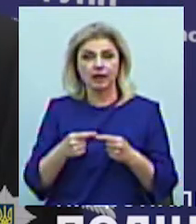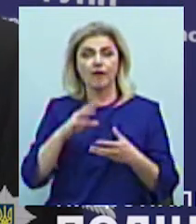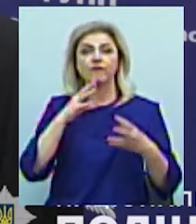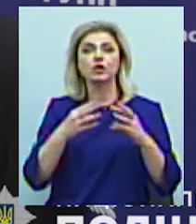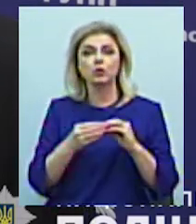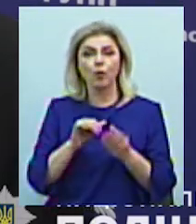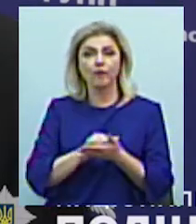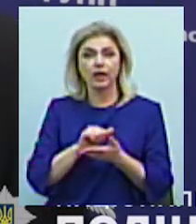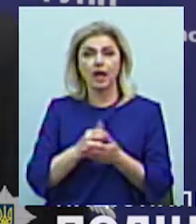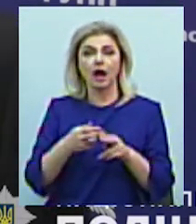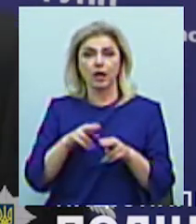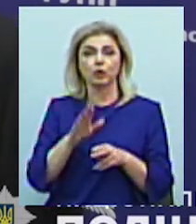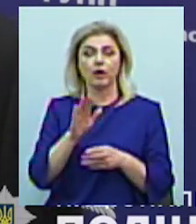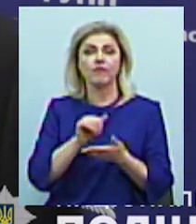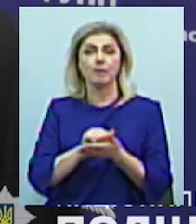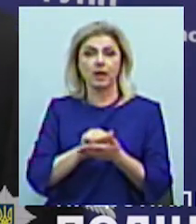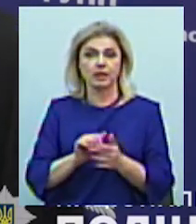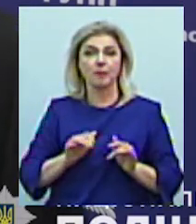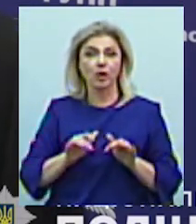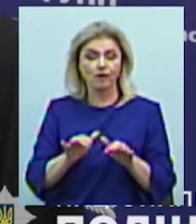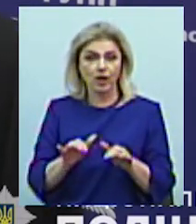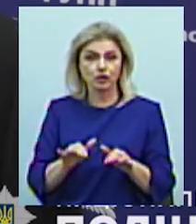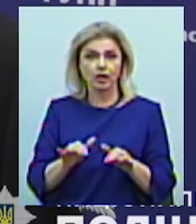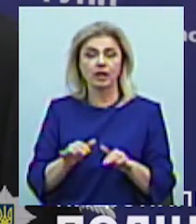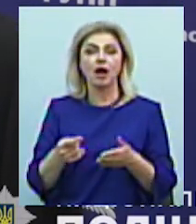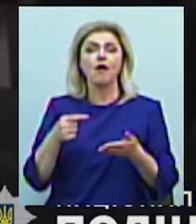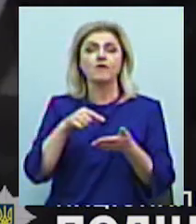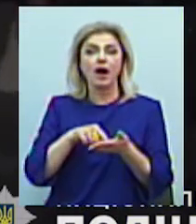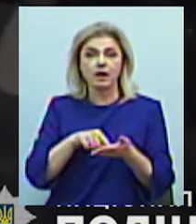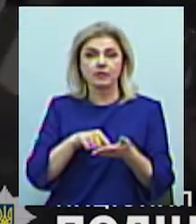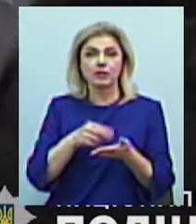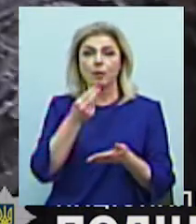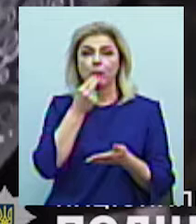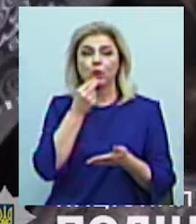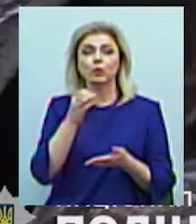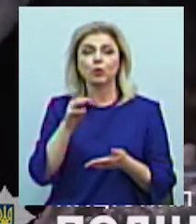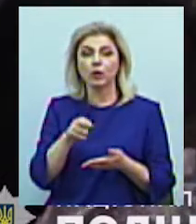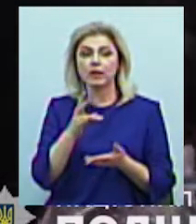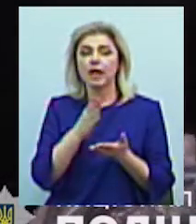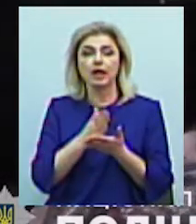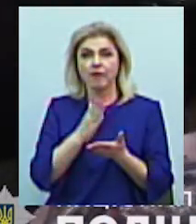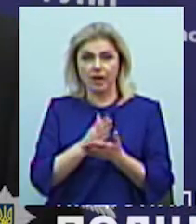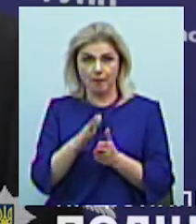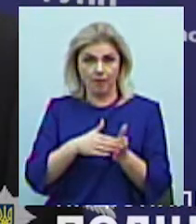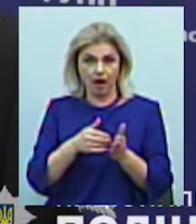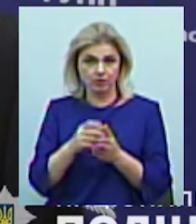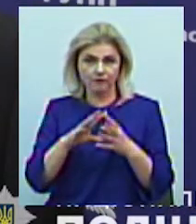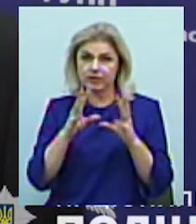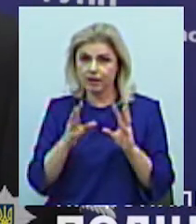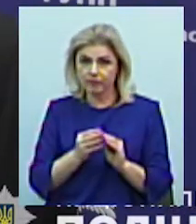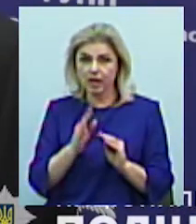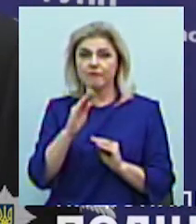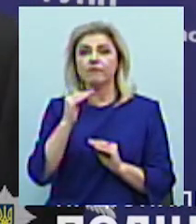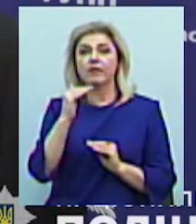які наявні в матеріалах провадження, вказані продукт не являвся вершковим маслом взагалі. В